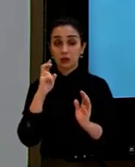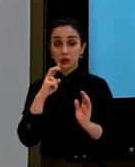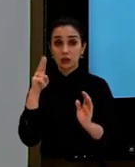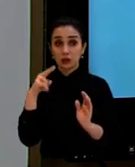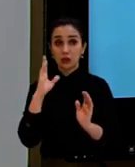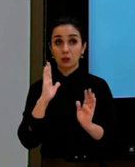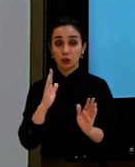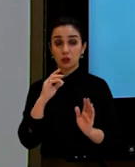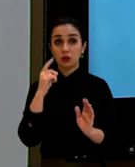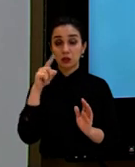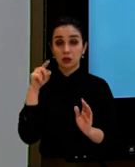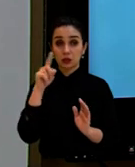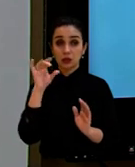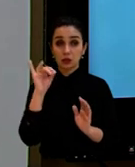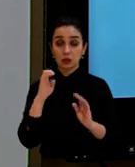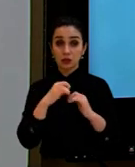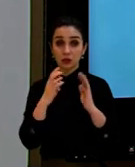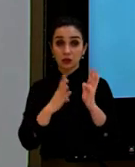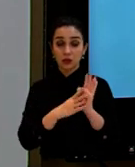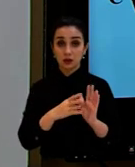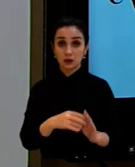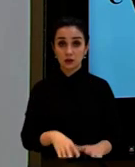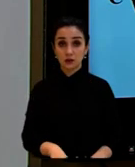равно корень из 19.